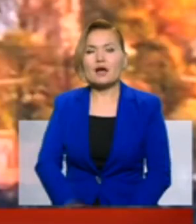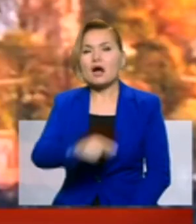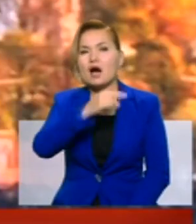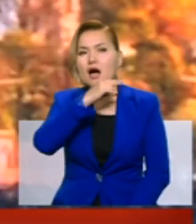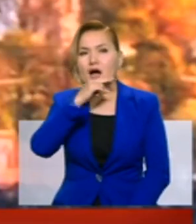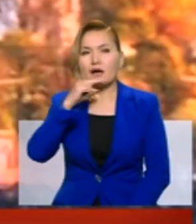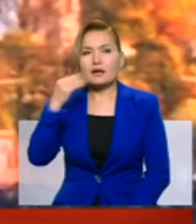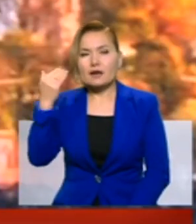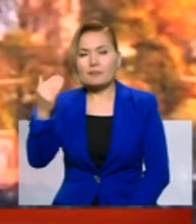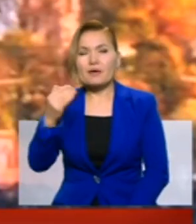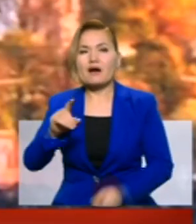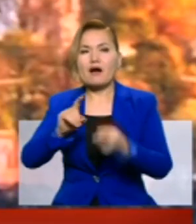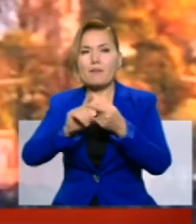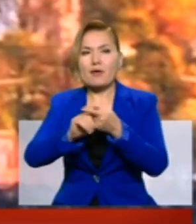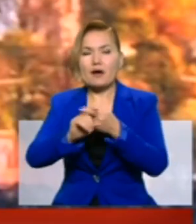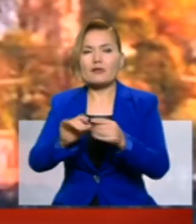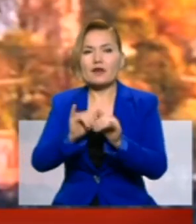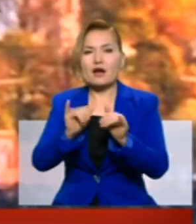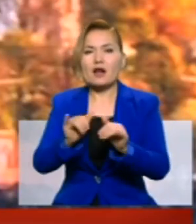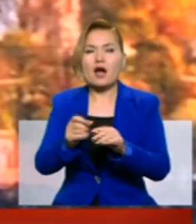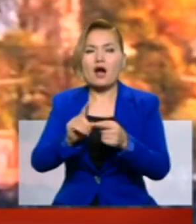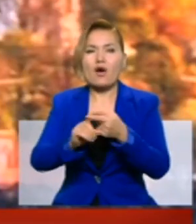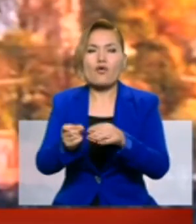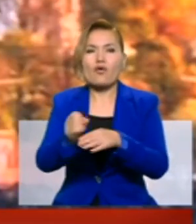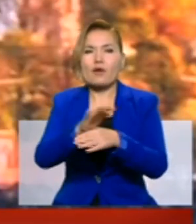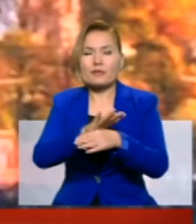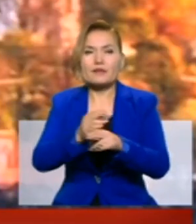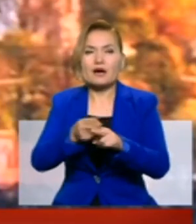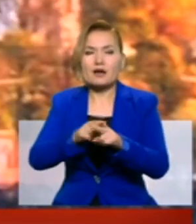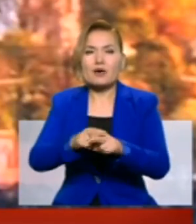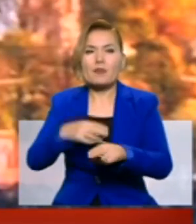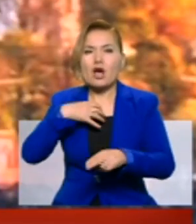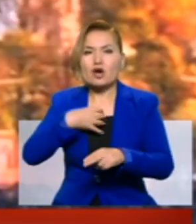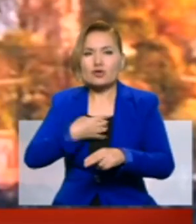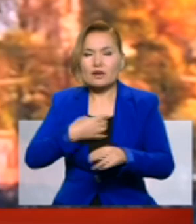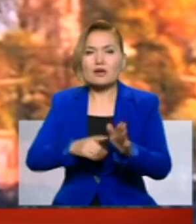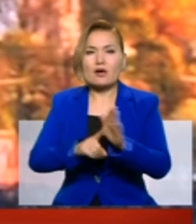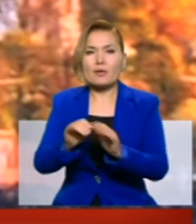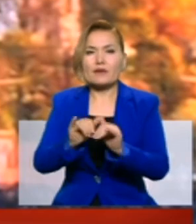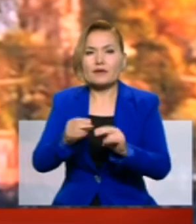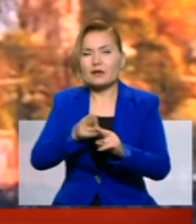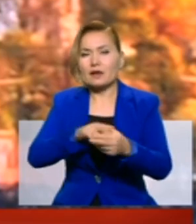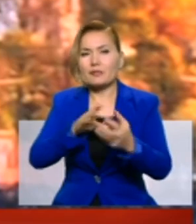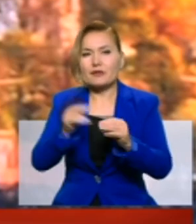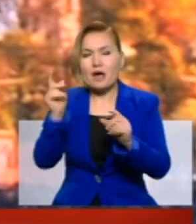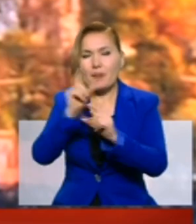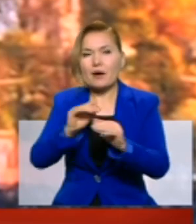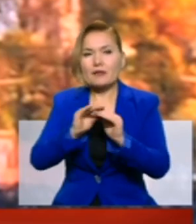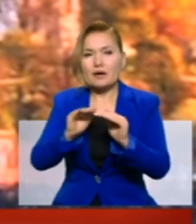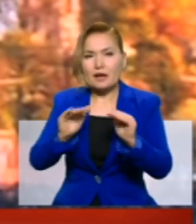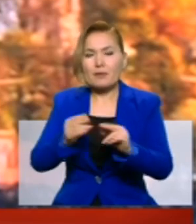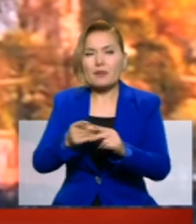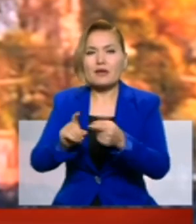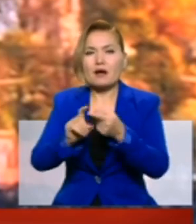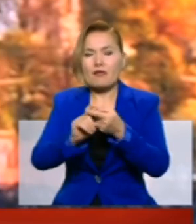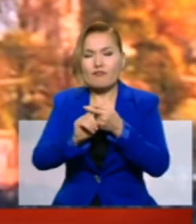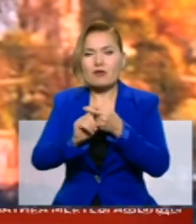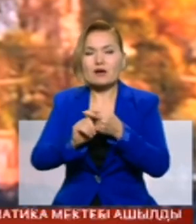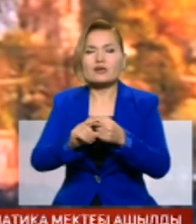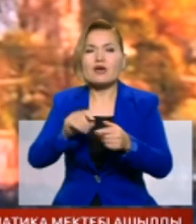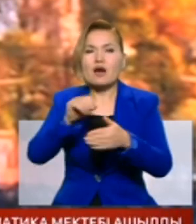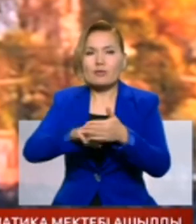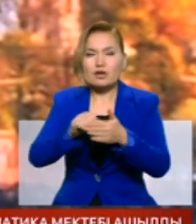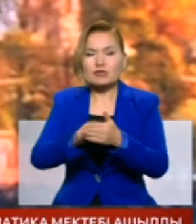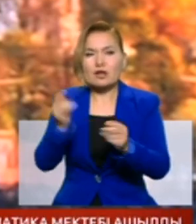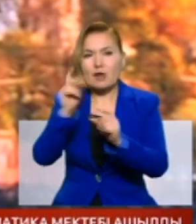Ресейде маусымдық вирус COVID-19 инфекциялармен бірге көк жөтел ауру кеңнен тарауда. Тіпті мектептер мен балабақшалар карантинге жабылып